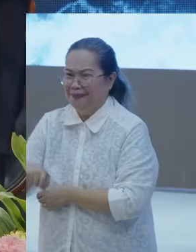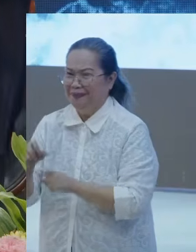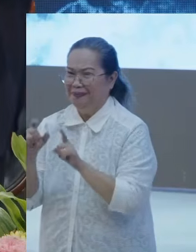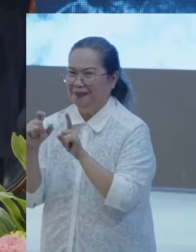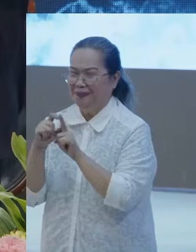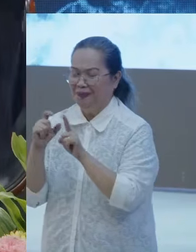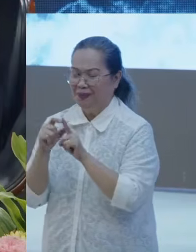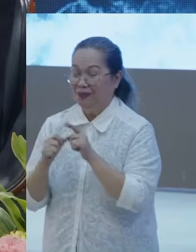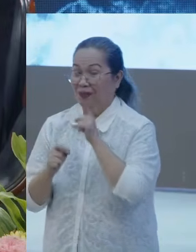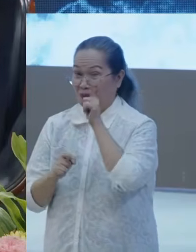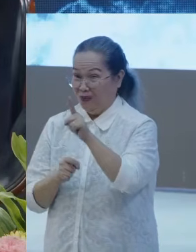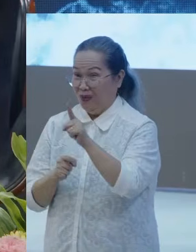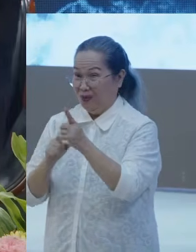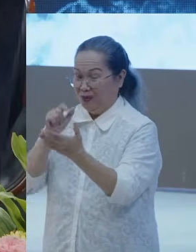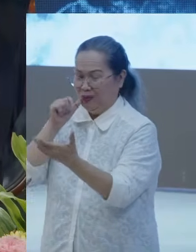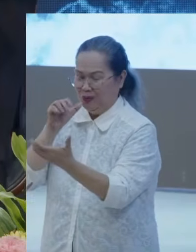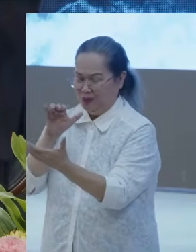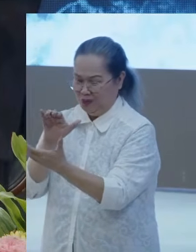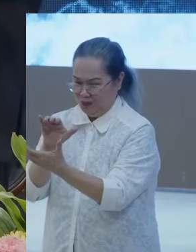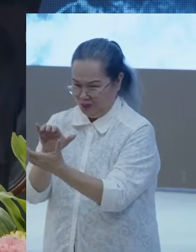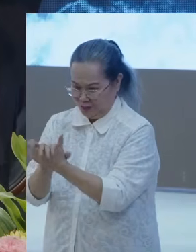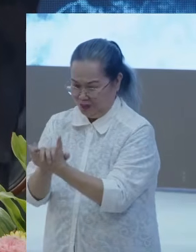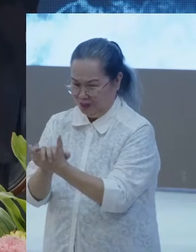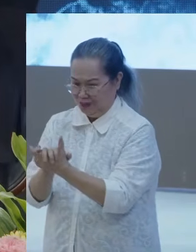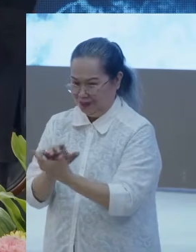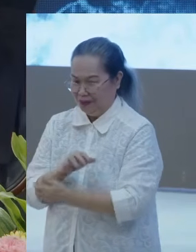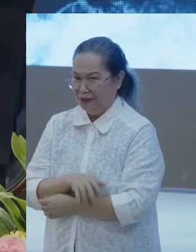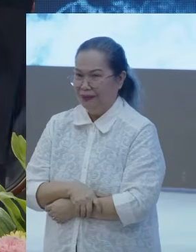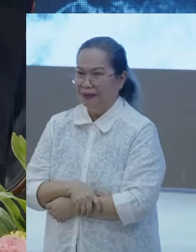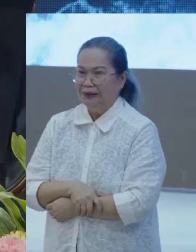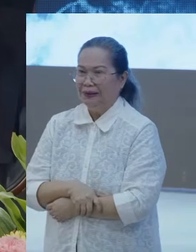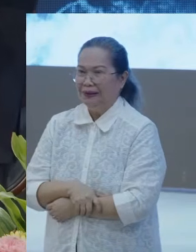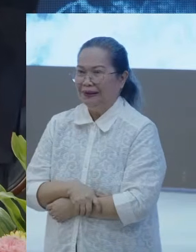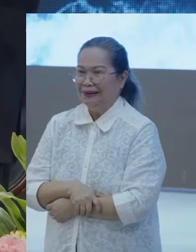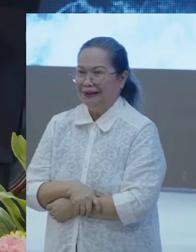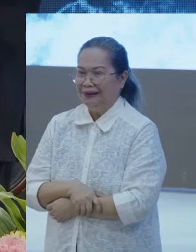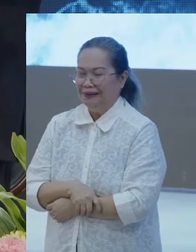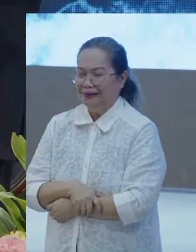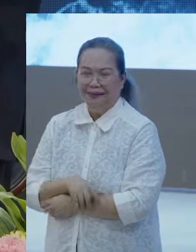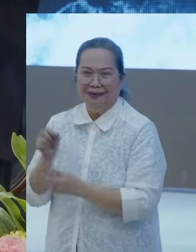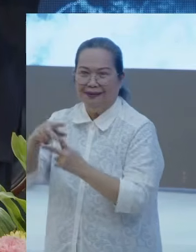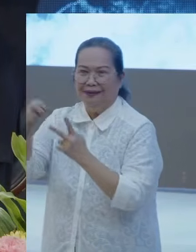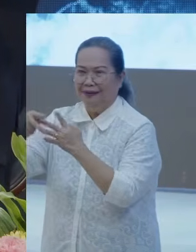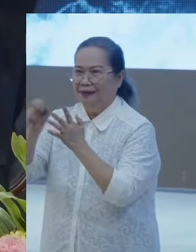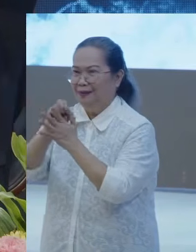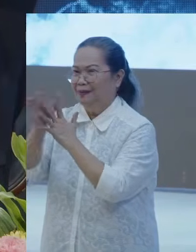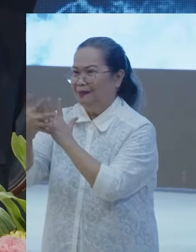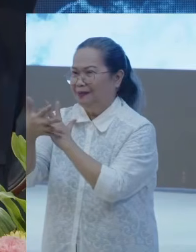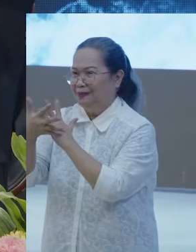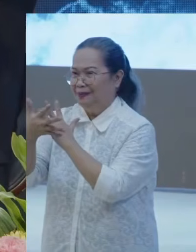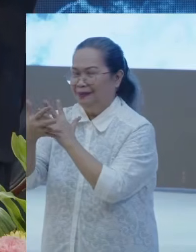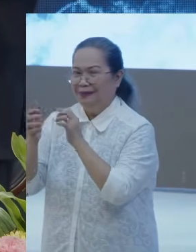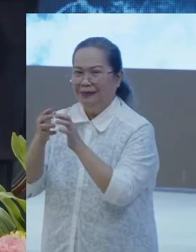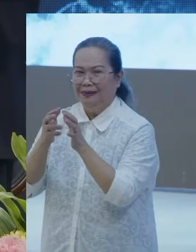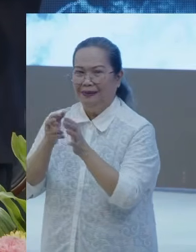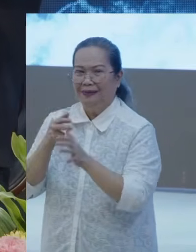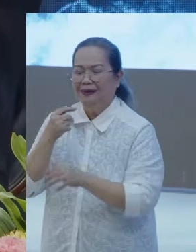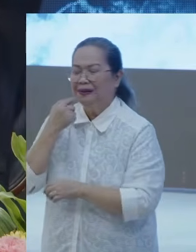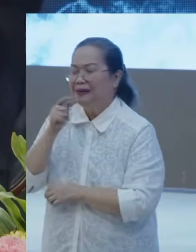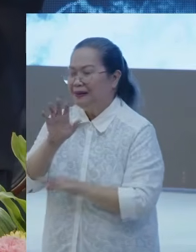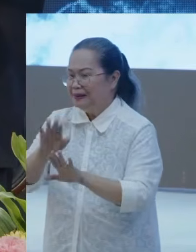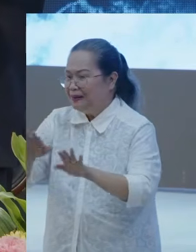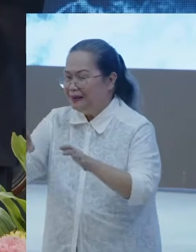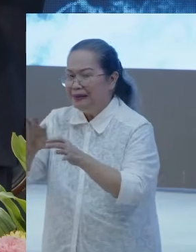Isang asawa na, hindi ko po masabi, no? And have children of whoredom.